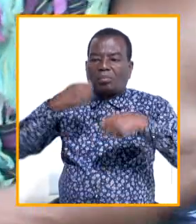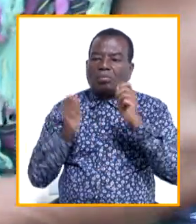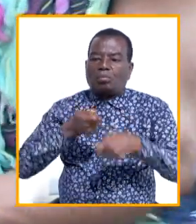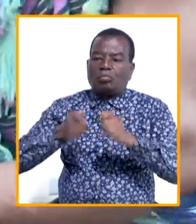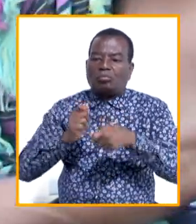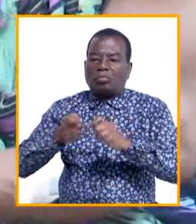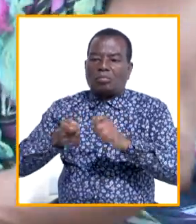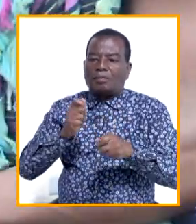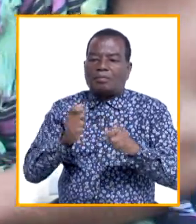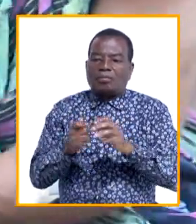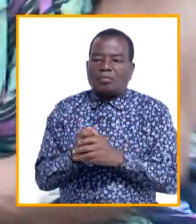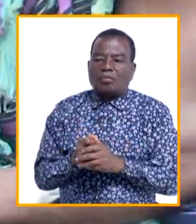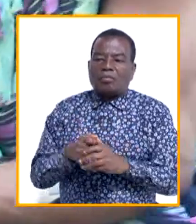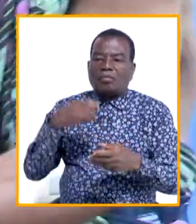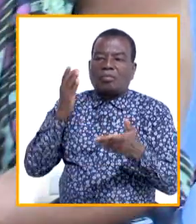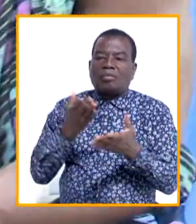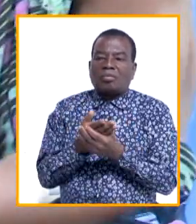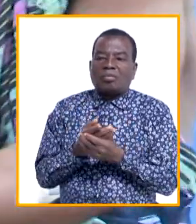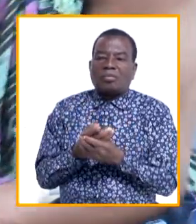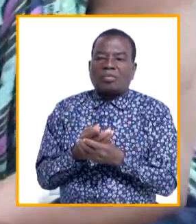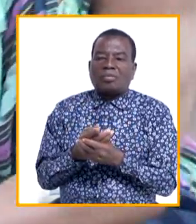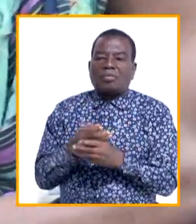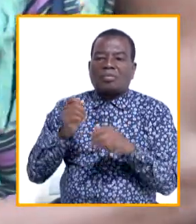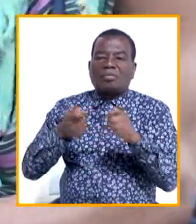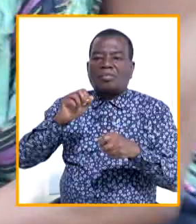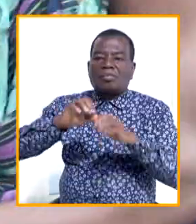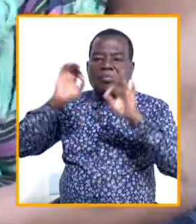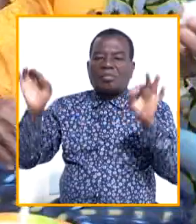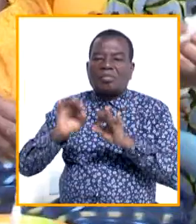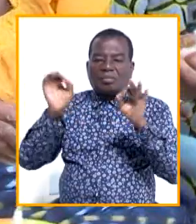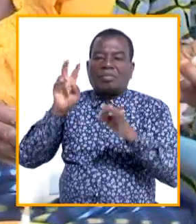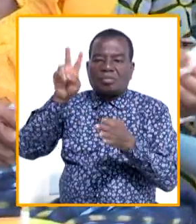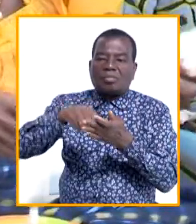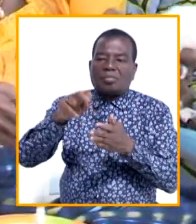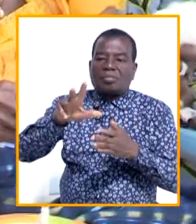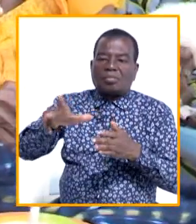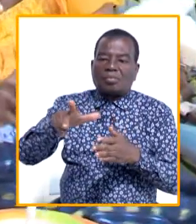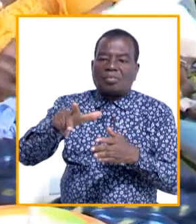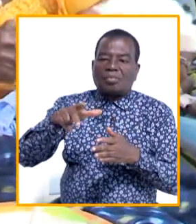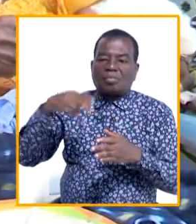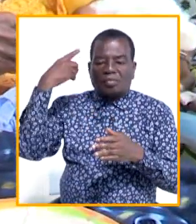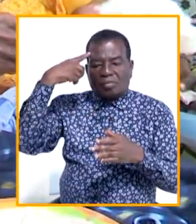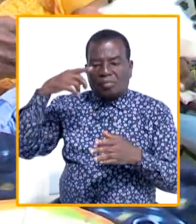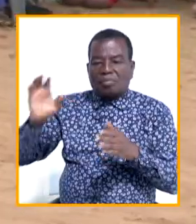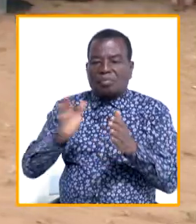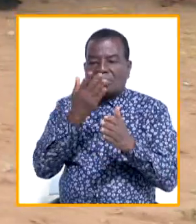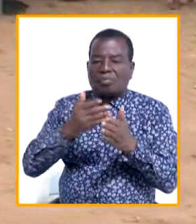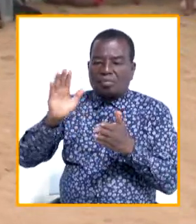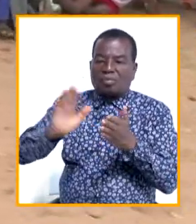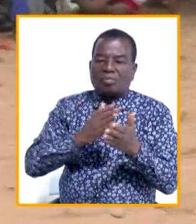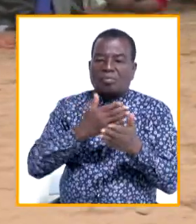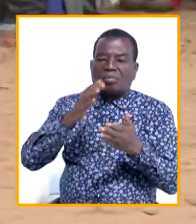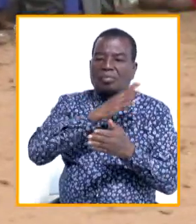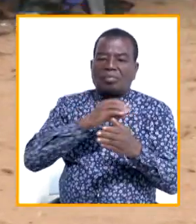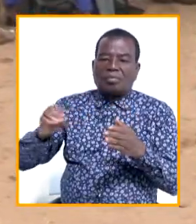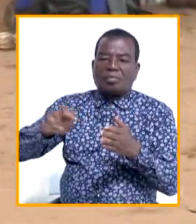Festival angobia festival 2023 de tiedo un festival des arts de la culture et des danses